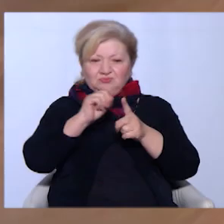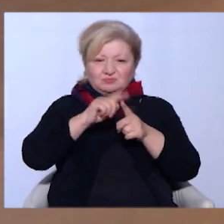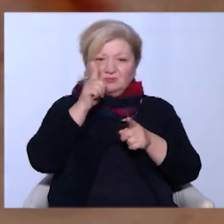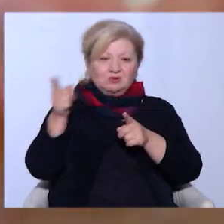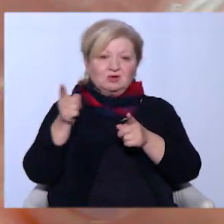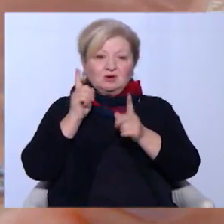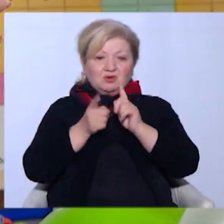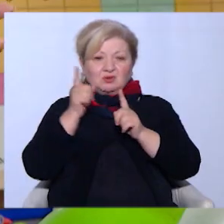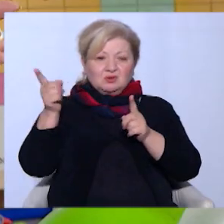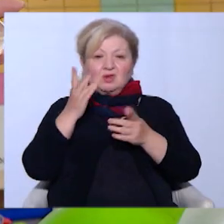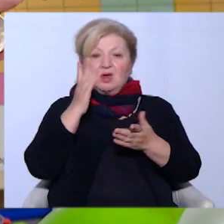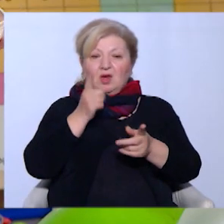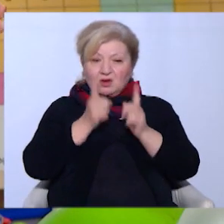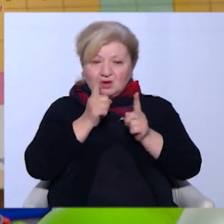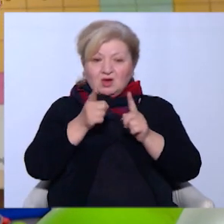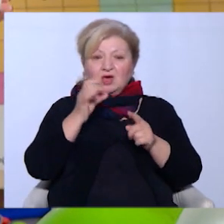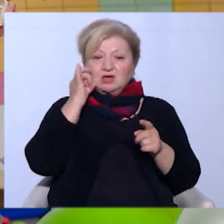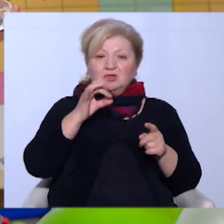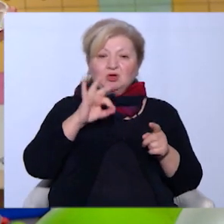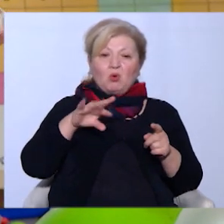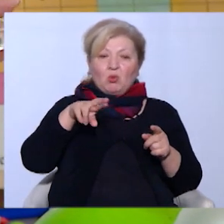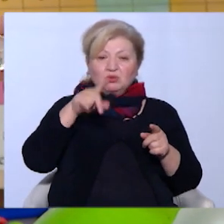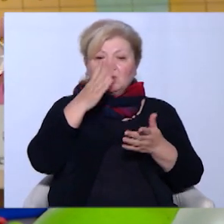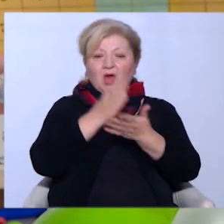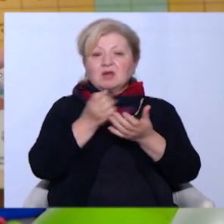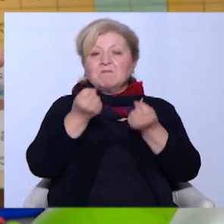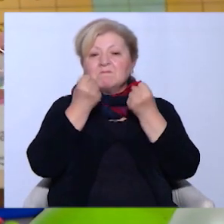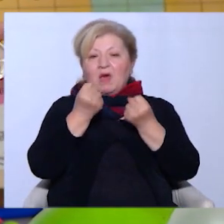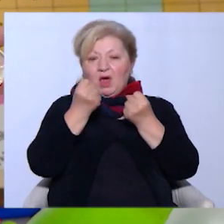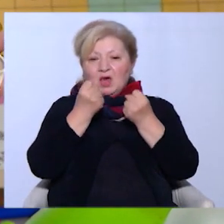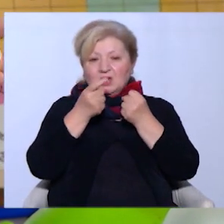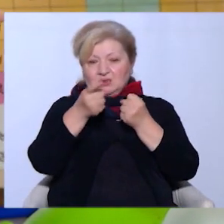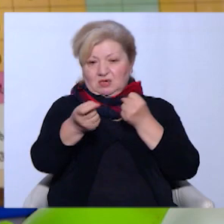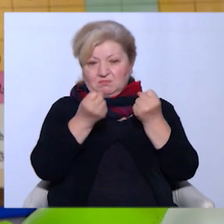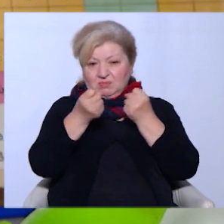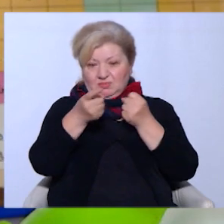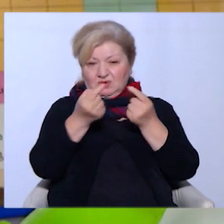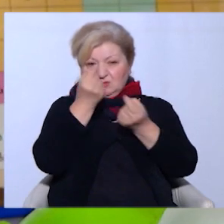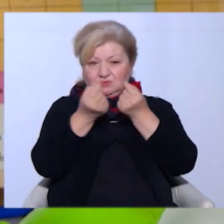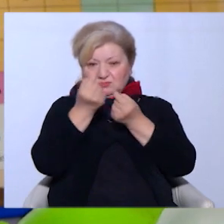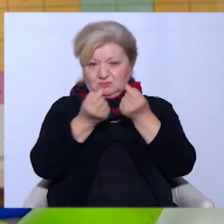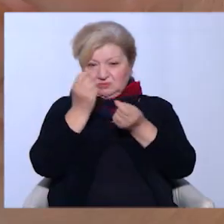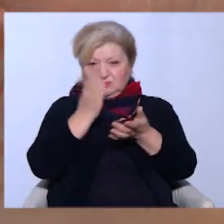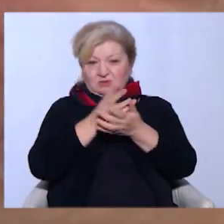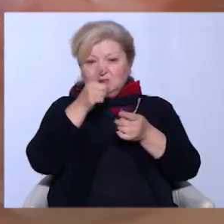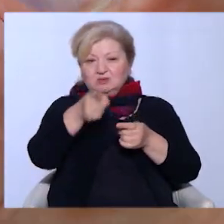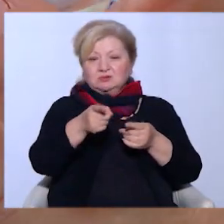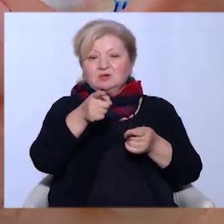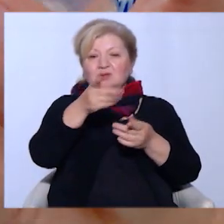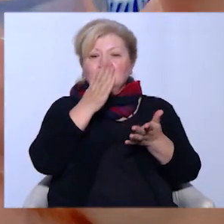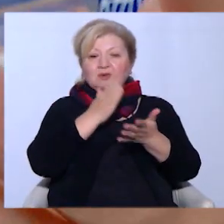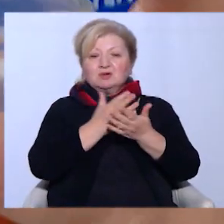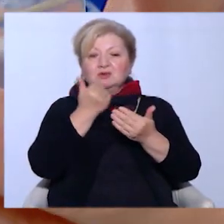სინამდვილეში იოდი არის მყარი კრისტალური, ესე იგი, აი ესეთი მძინავი კრისტალები, რომელსაც